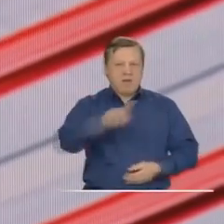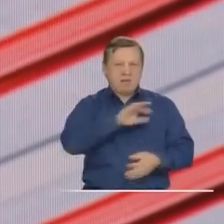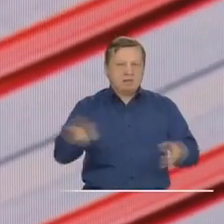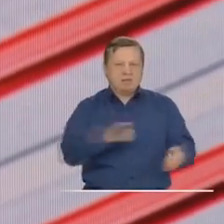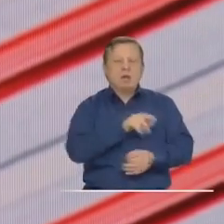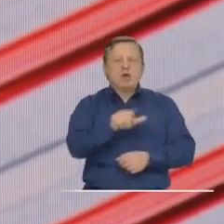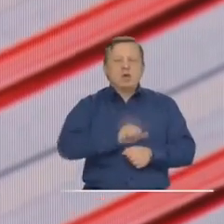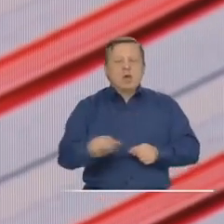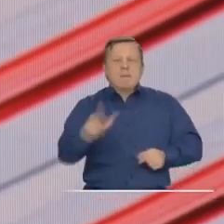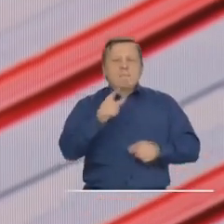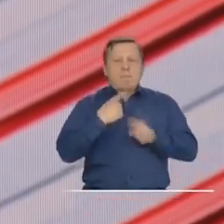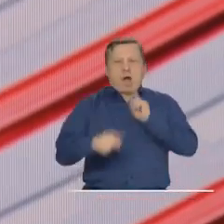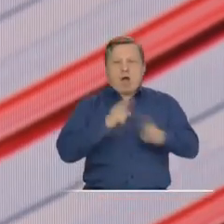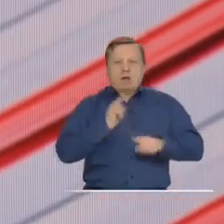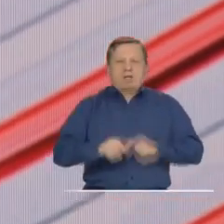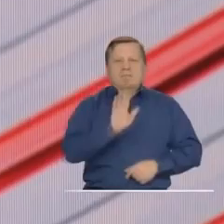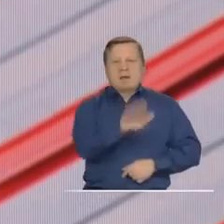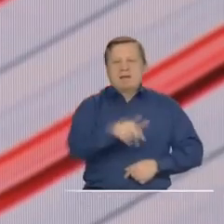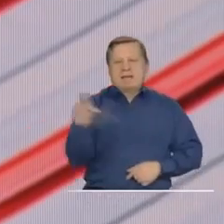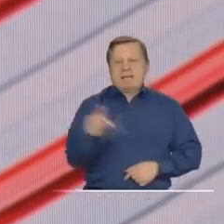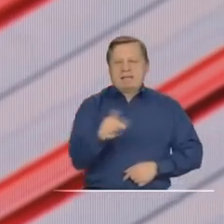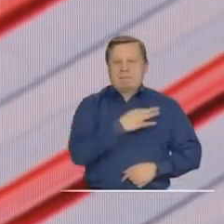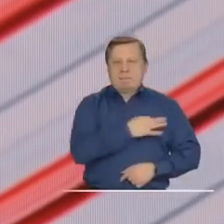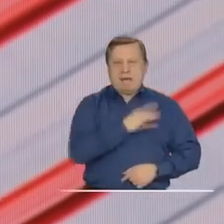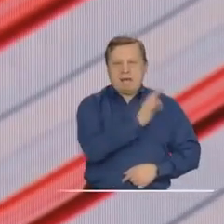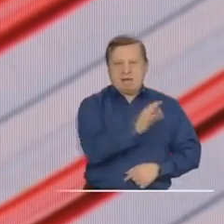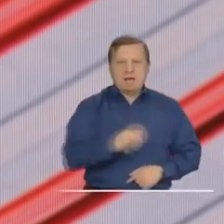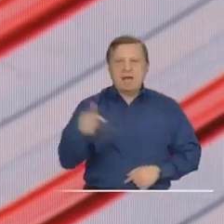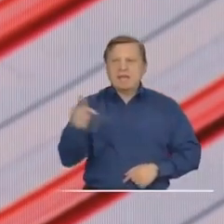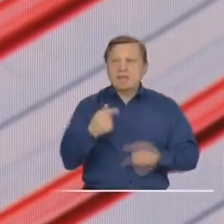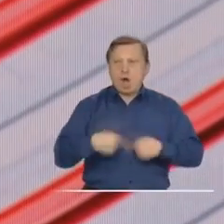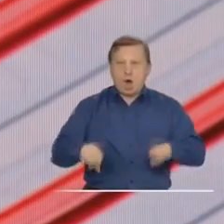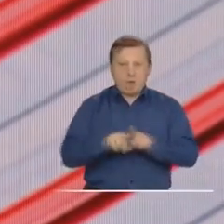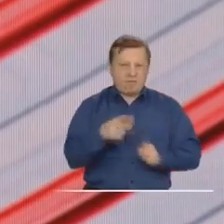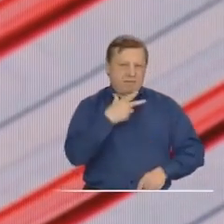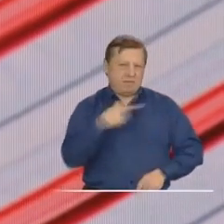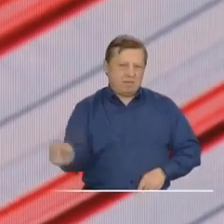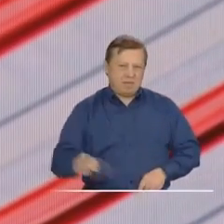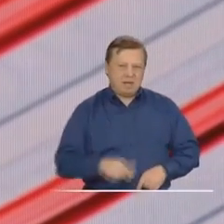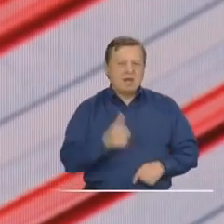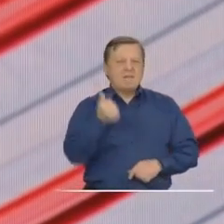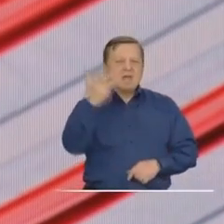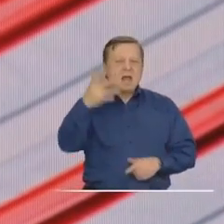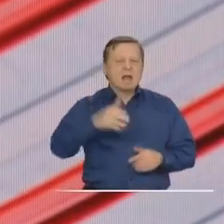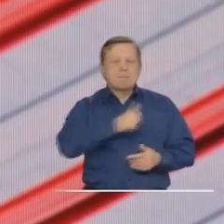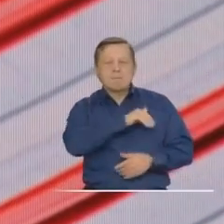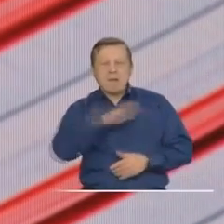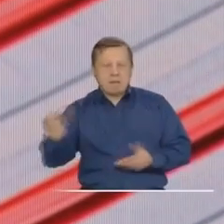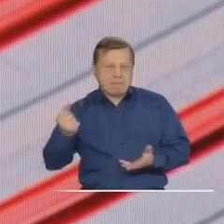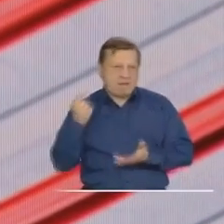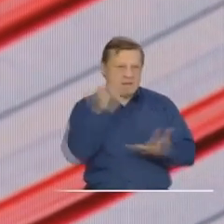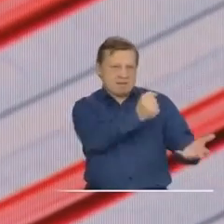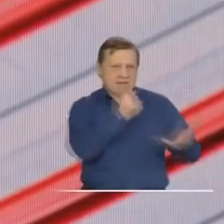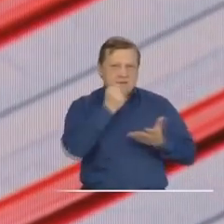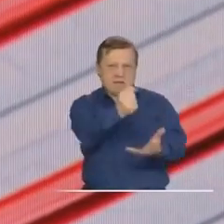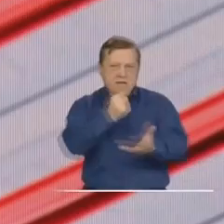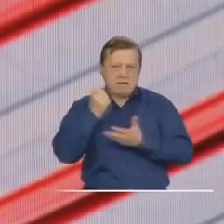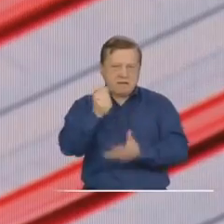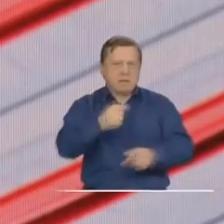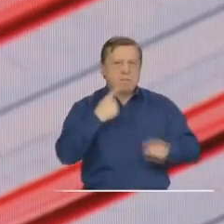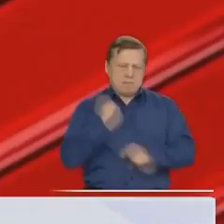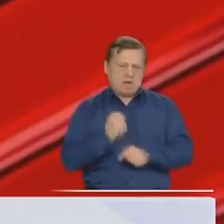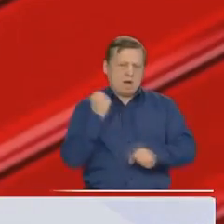polityków im chodzi o interesach partia nie interes obywateli chodzi o milionowe subwencje o pieniądze o tak zwane